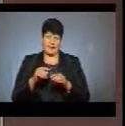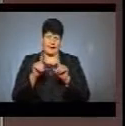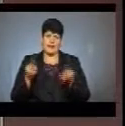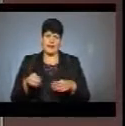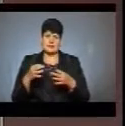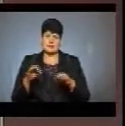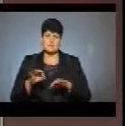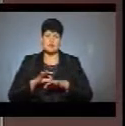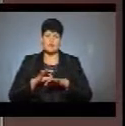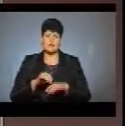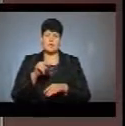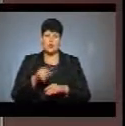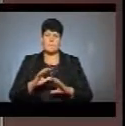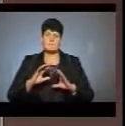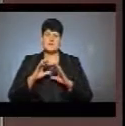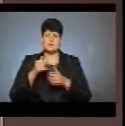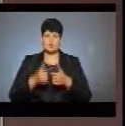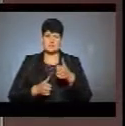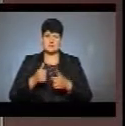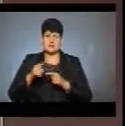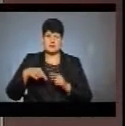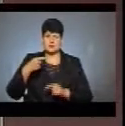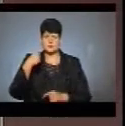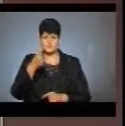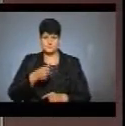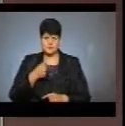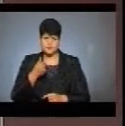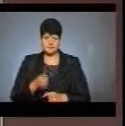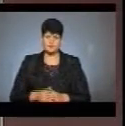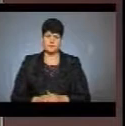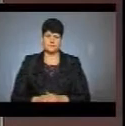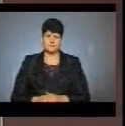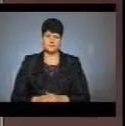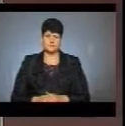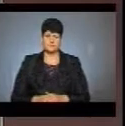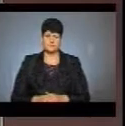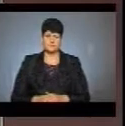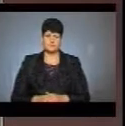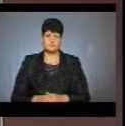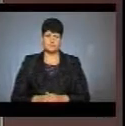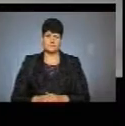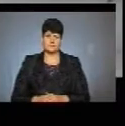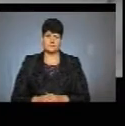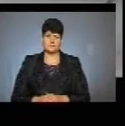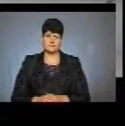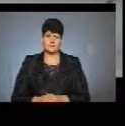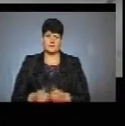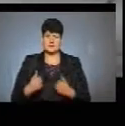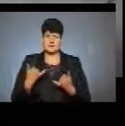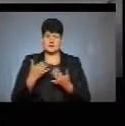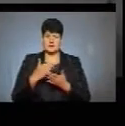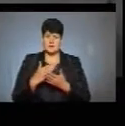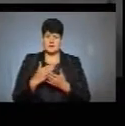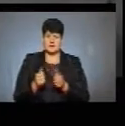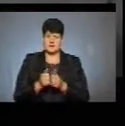для проведення на ньому міжнародних змагань наступного року. Більше розповість Світлана Шумна. Ми знаходимося